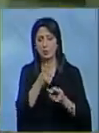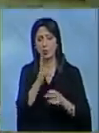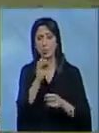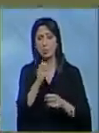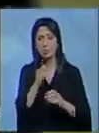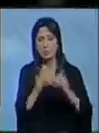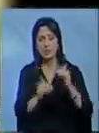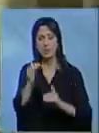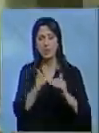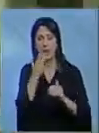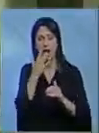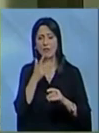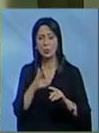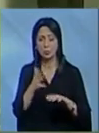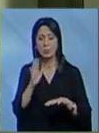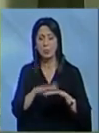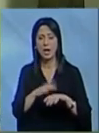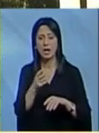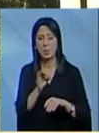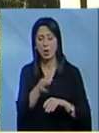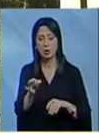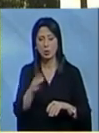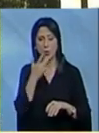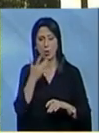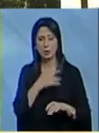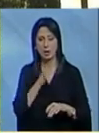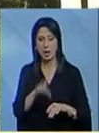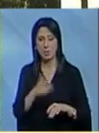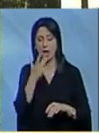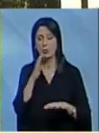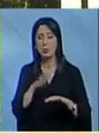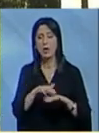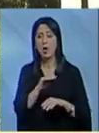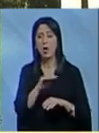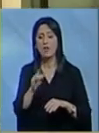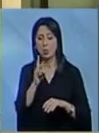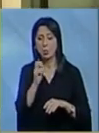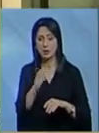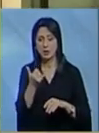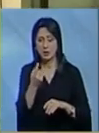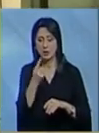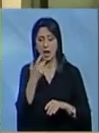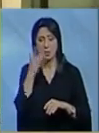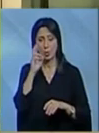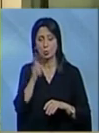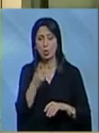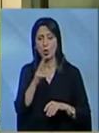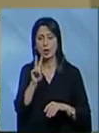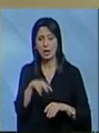შენარჩუნდა, ეროვნული ბანკი ასევე გაამკაცრებს მონეტარულ პოლიტიკას. საქართველოს ეროვნული ბანკის ოფიციალური კურსი დღეს 1 ამერიკული